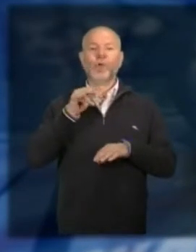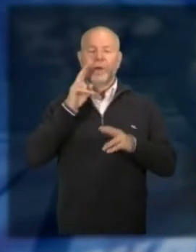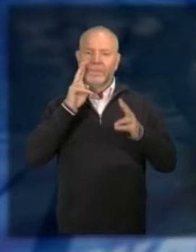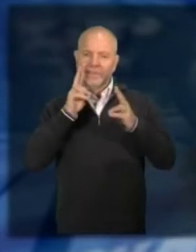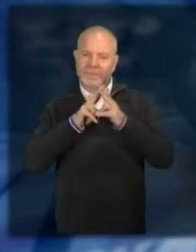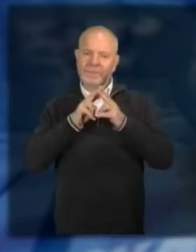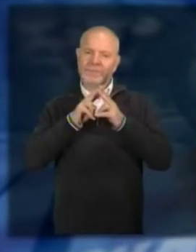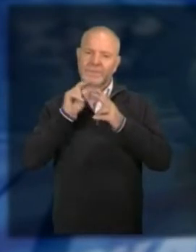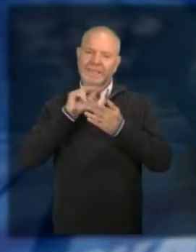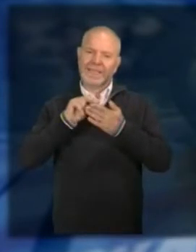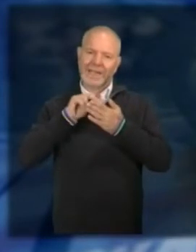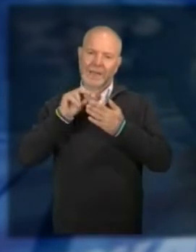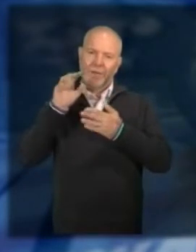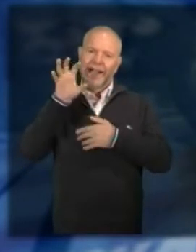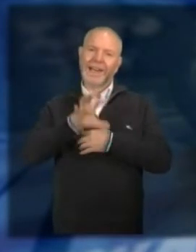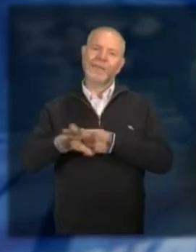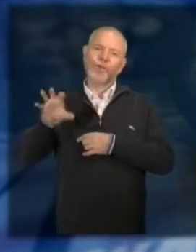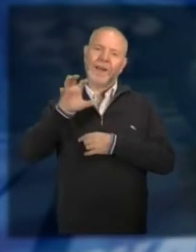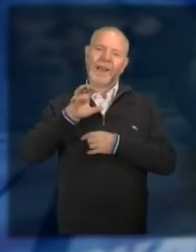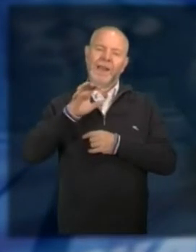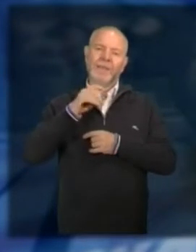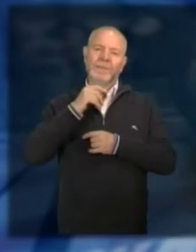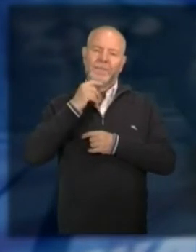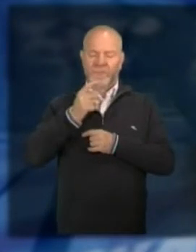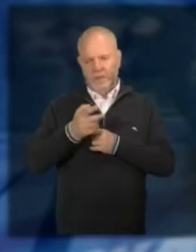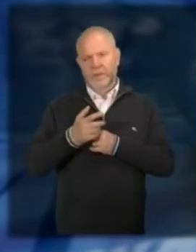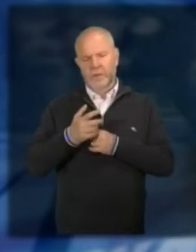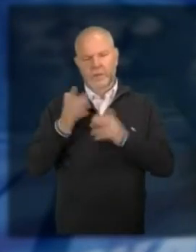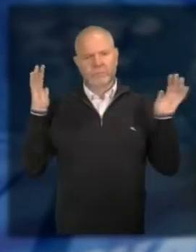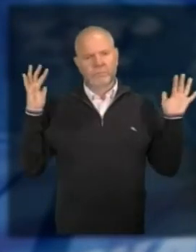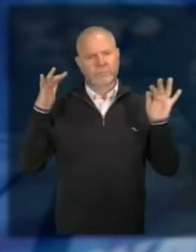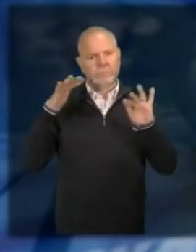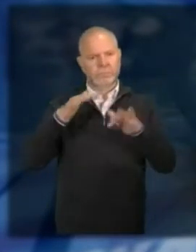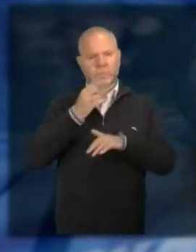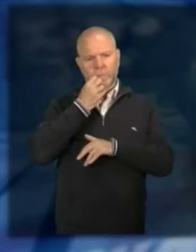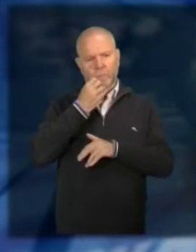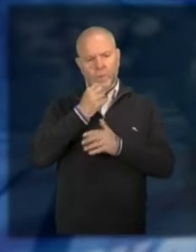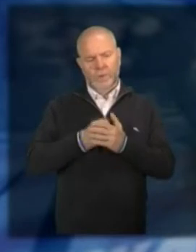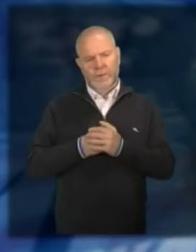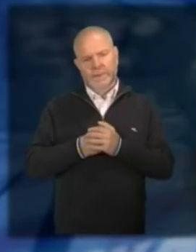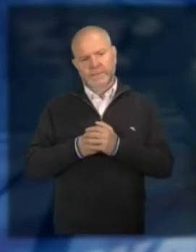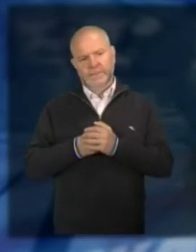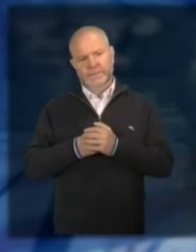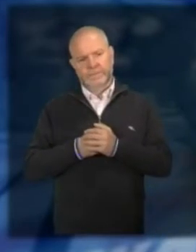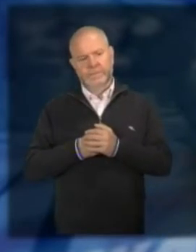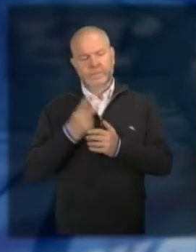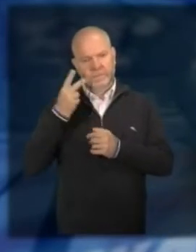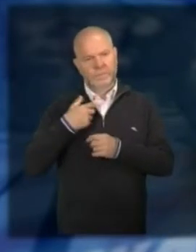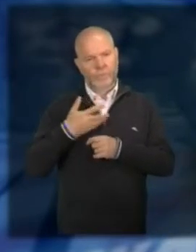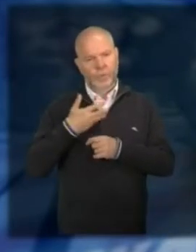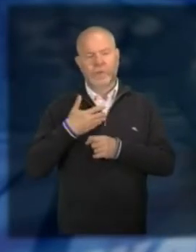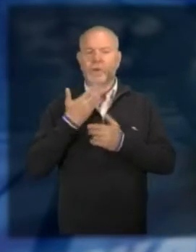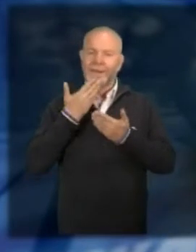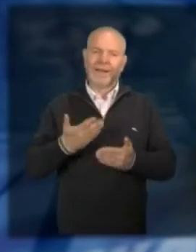segretario regionale del PD Davide Gariglio. C'è stata una buona affluenza ai seggi della nostra provincia, ha detto Ravaioli, e di questo